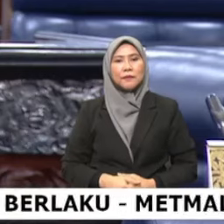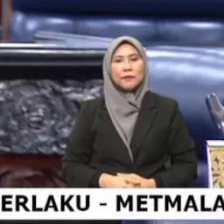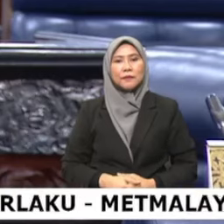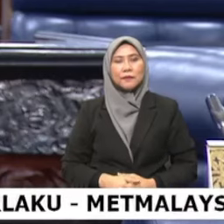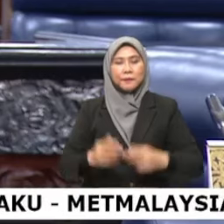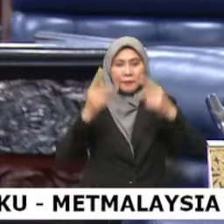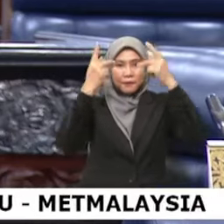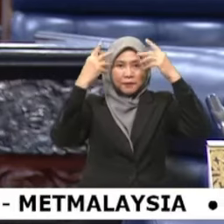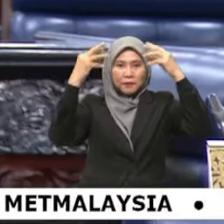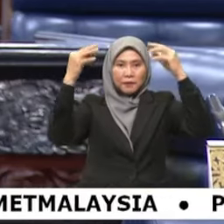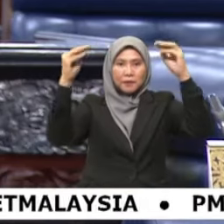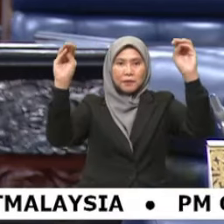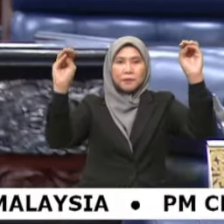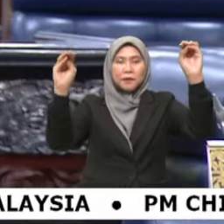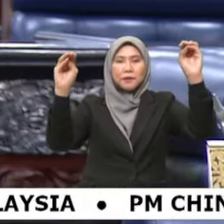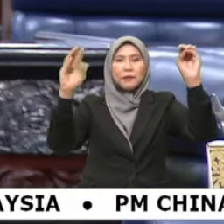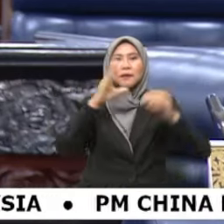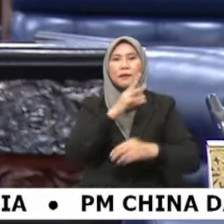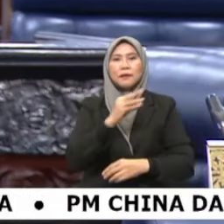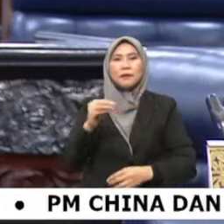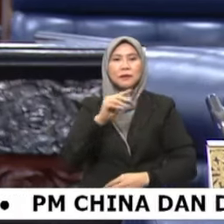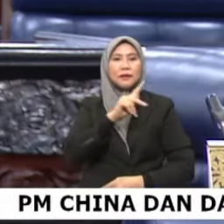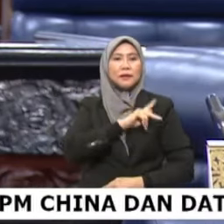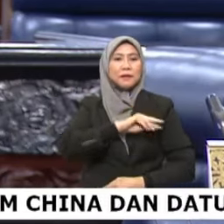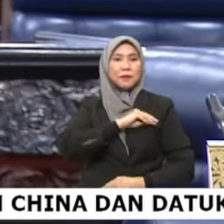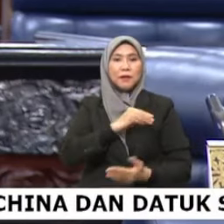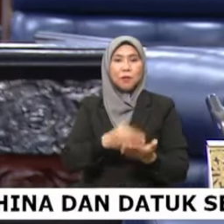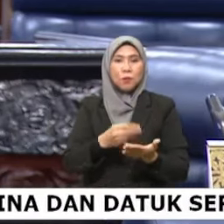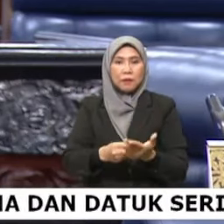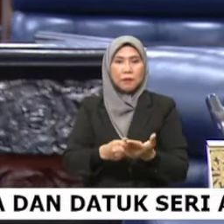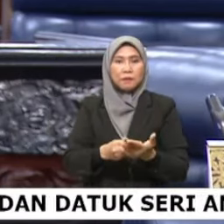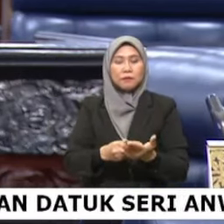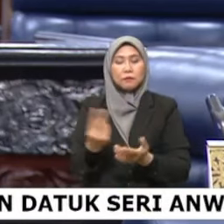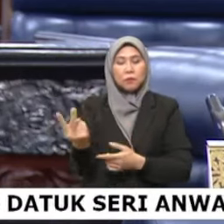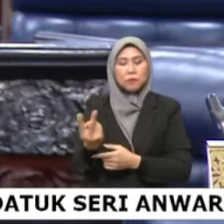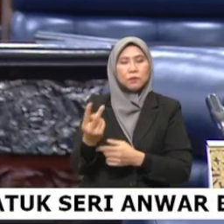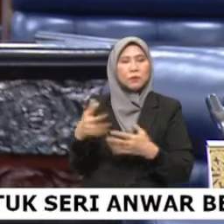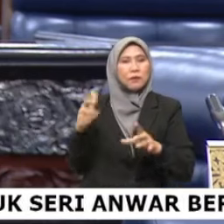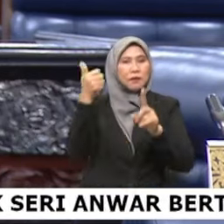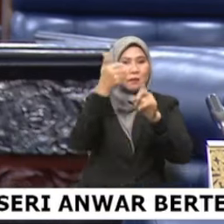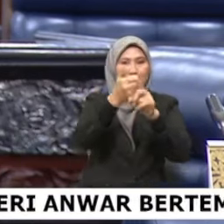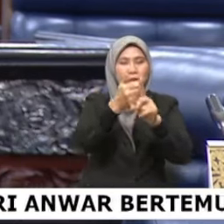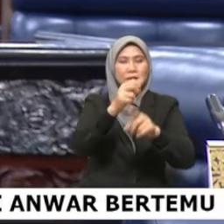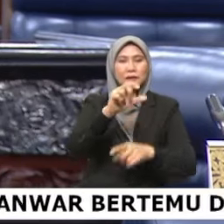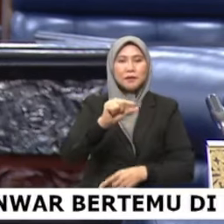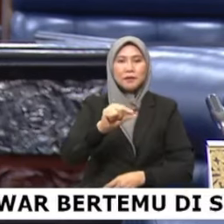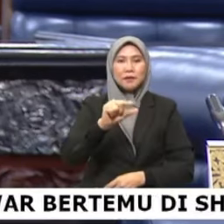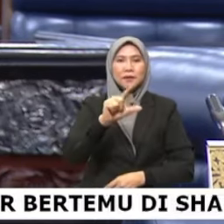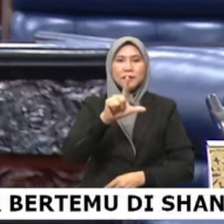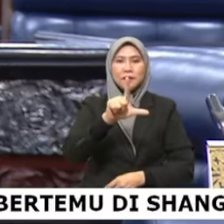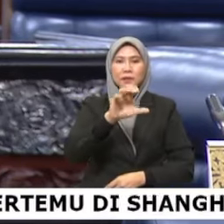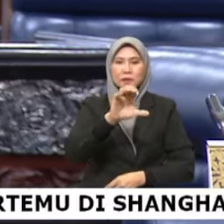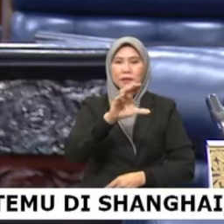Perdana Menteri dan juga Kementerian Kewangan telah mengarah GLC dan